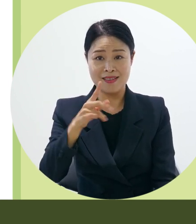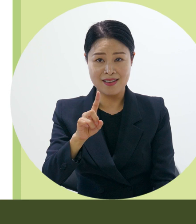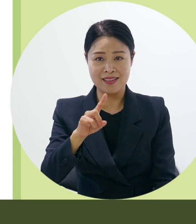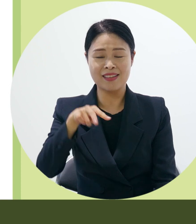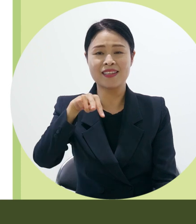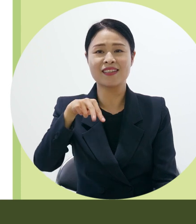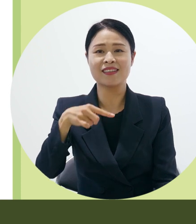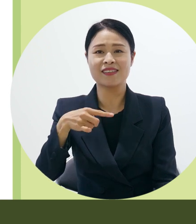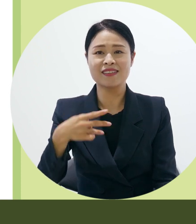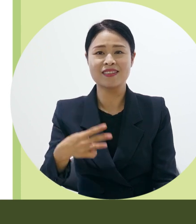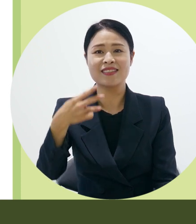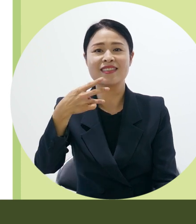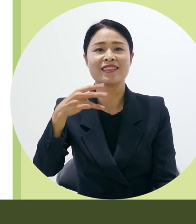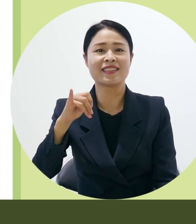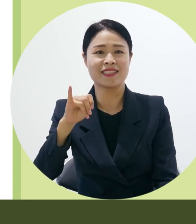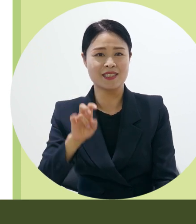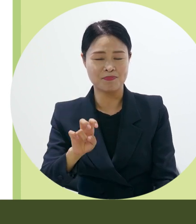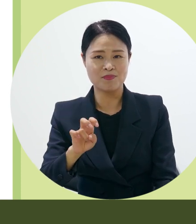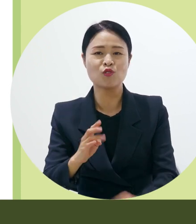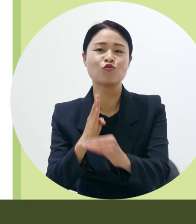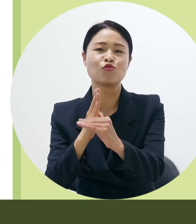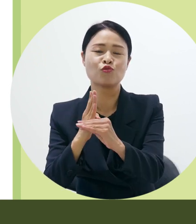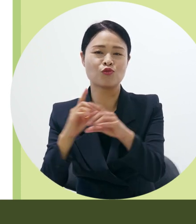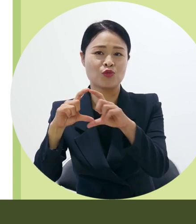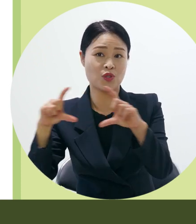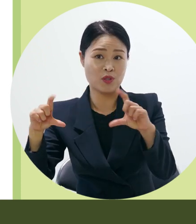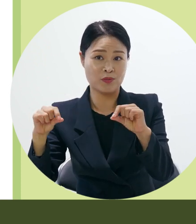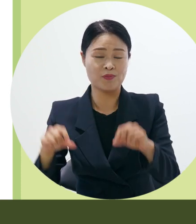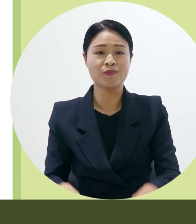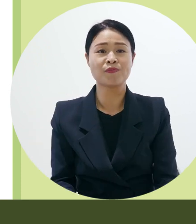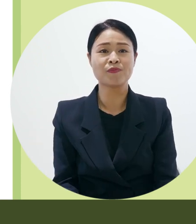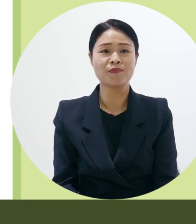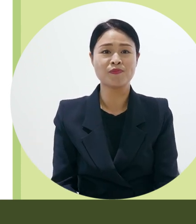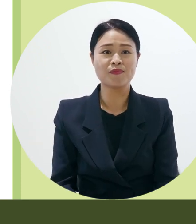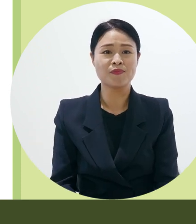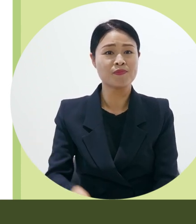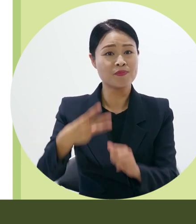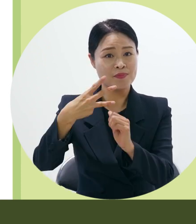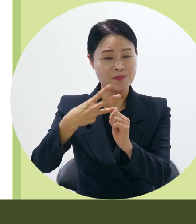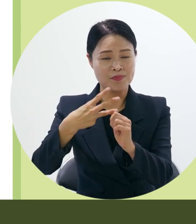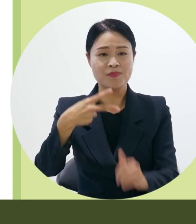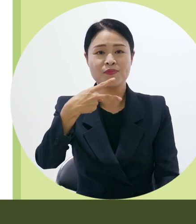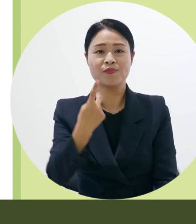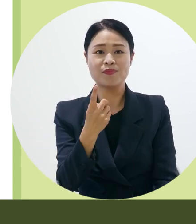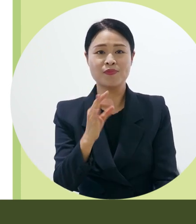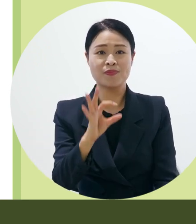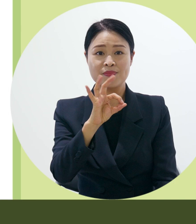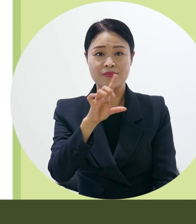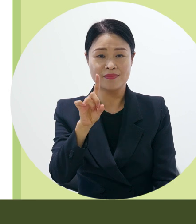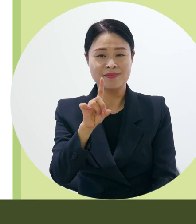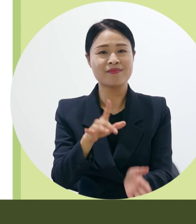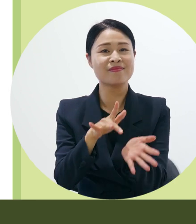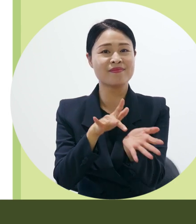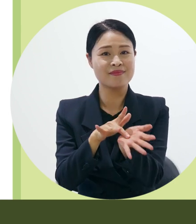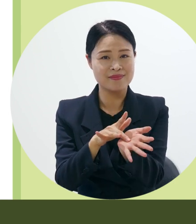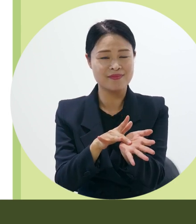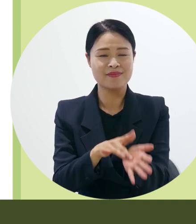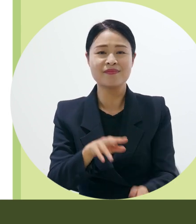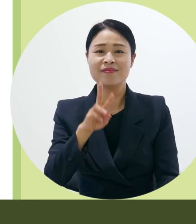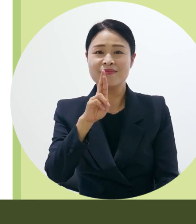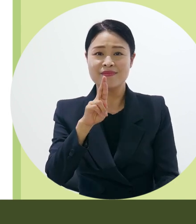라네이처 울트라 슬림 대형. 5. LG 유니참의 라베르 플랑류